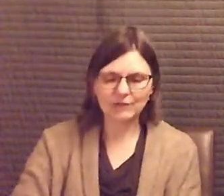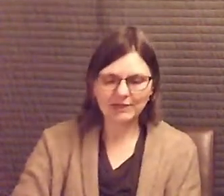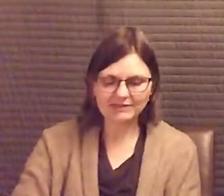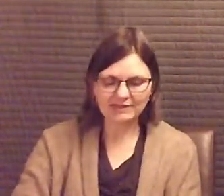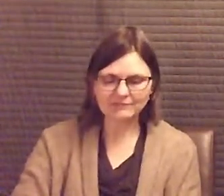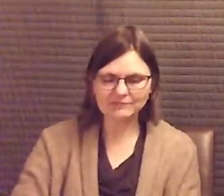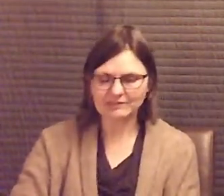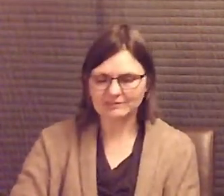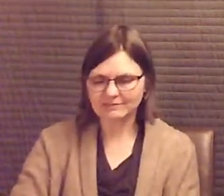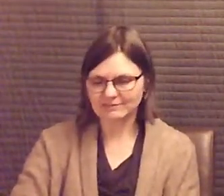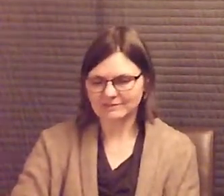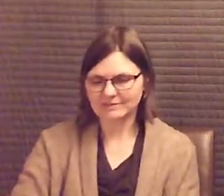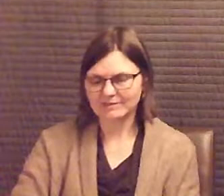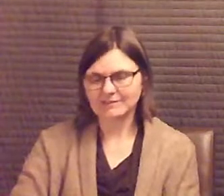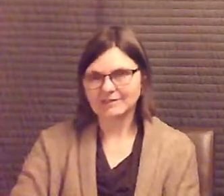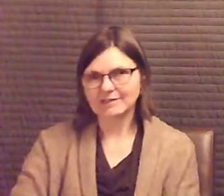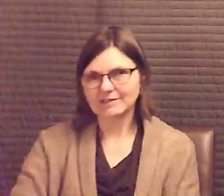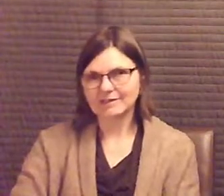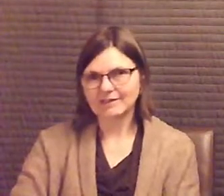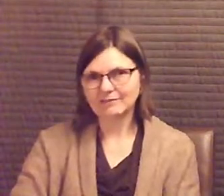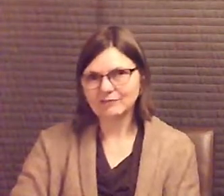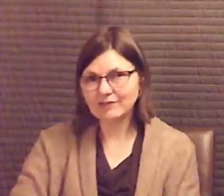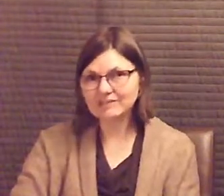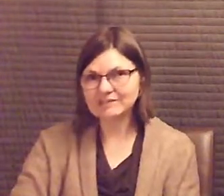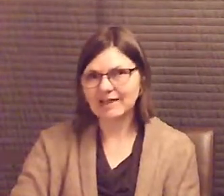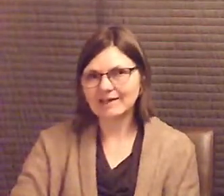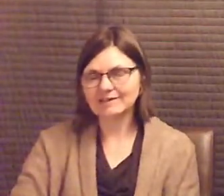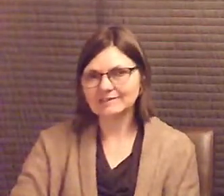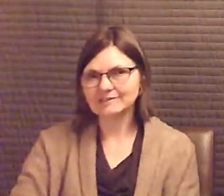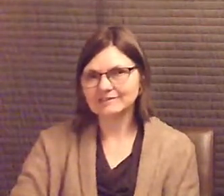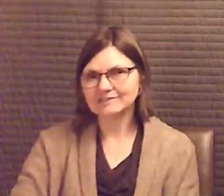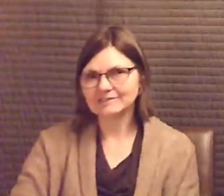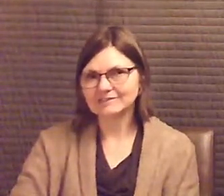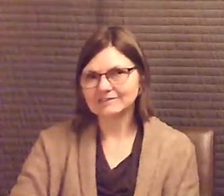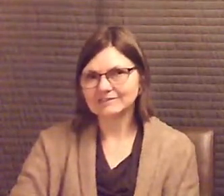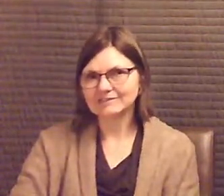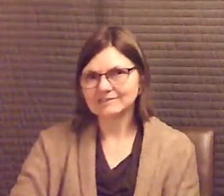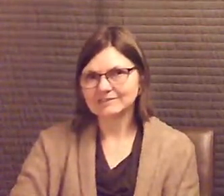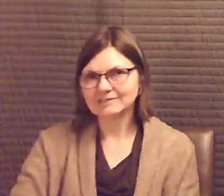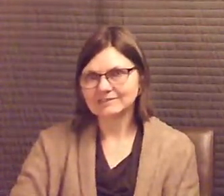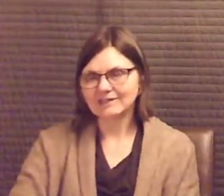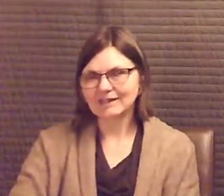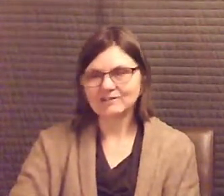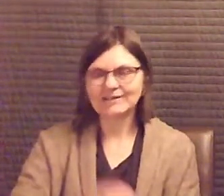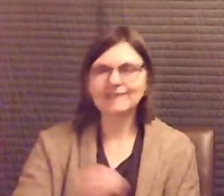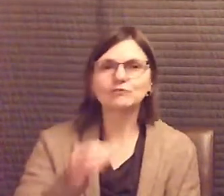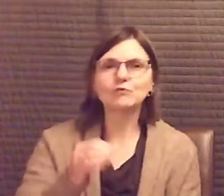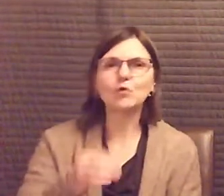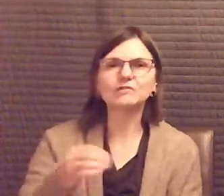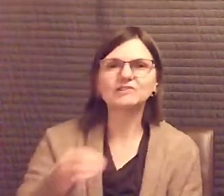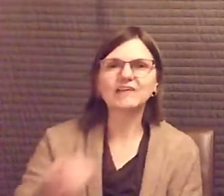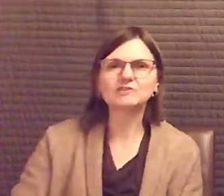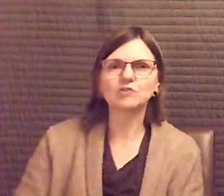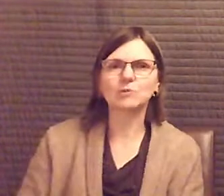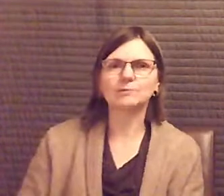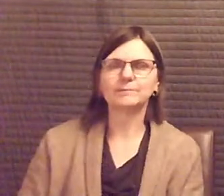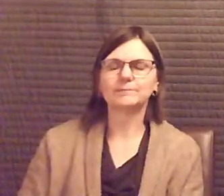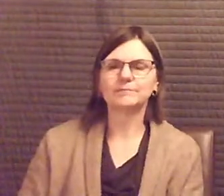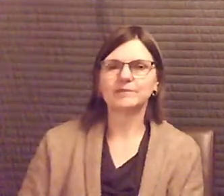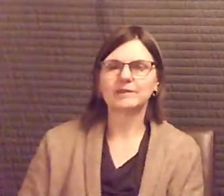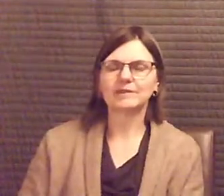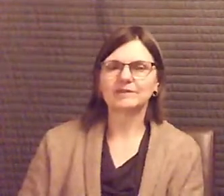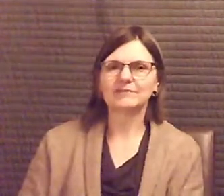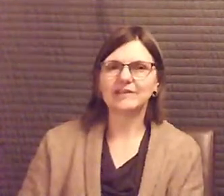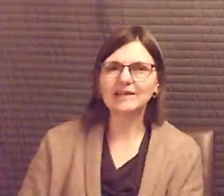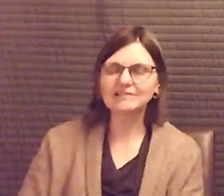dean in johannes 17 anysurfer sporty het is 14 zijn religious works is geeft de woorden van jezus antwoordt